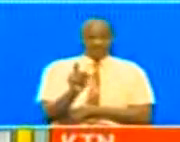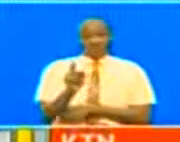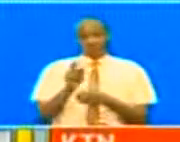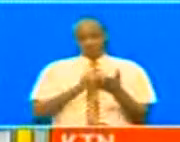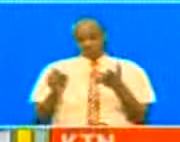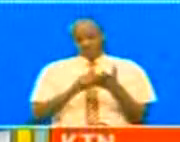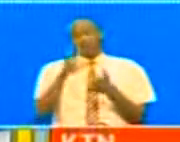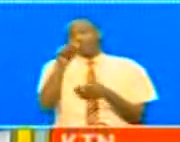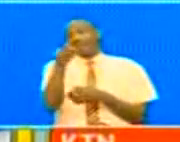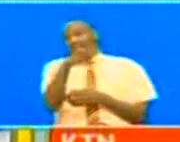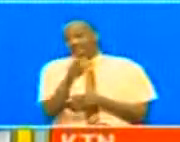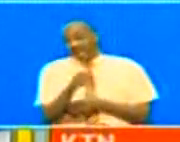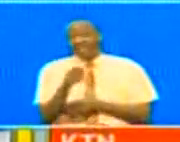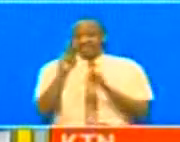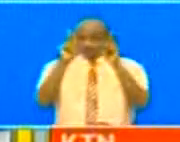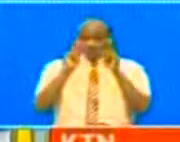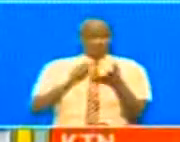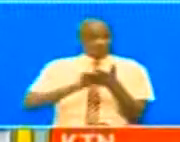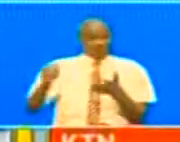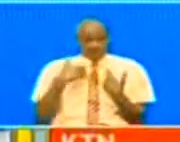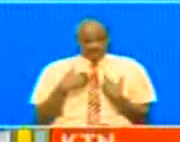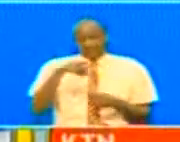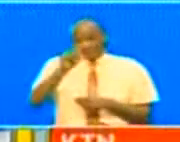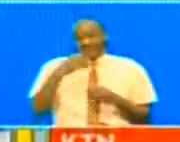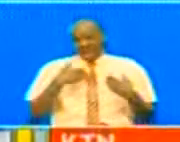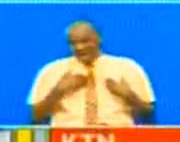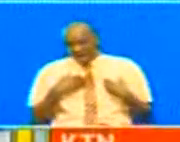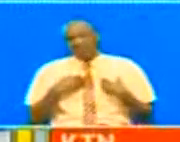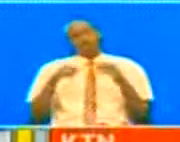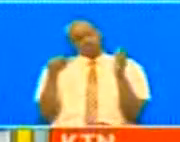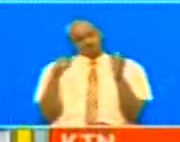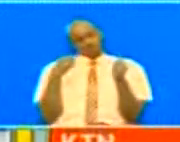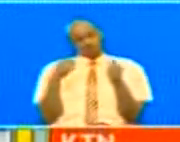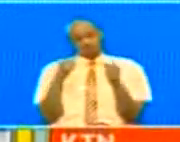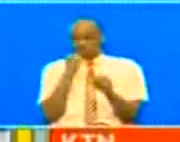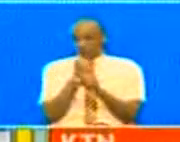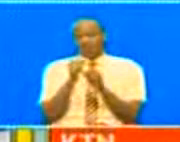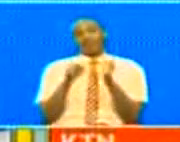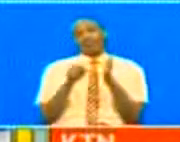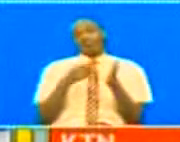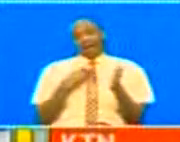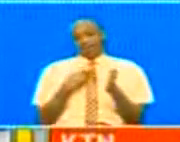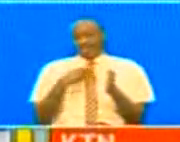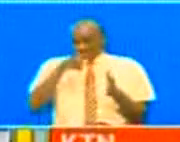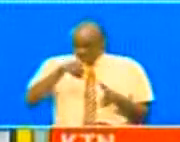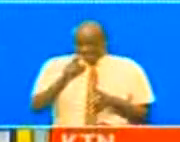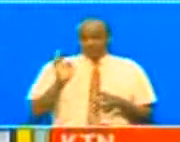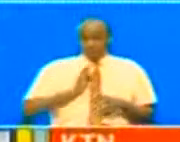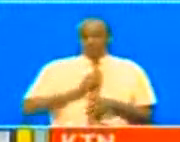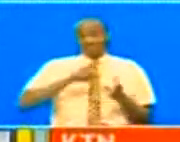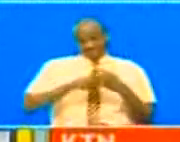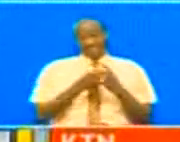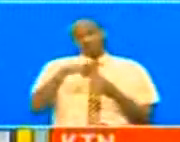mahakimu wawili kutoka eneo la Kisumu baada ya kupatikana na mapungufu ya kikazi. Bodi hiyo imeanza kuwachuja mahakimu